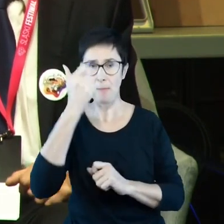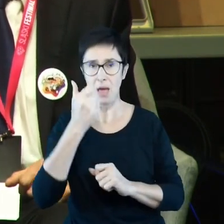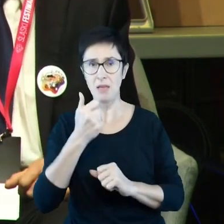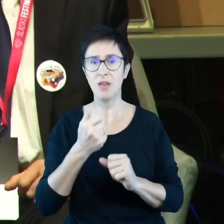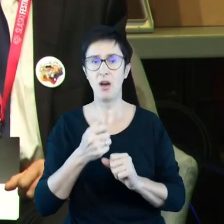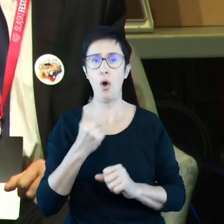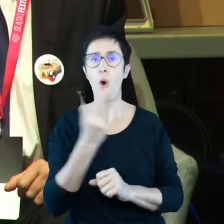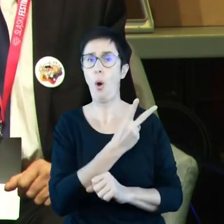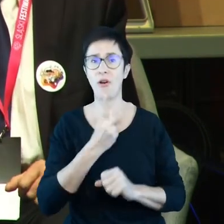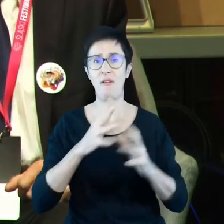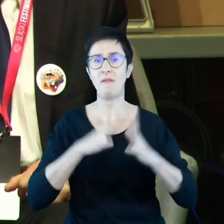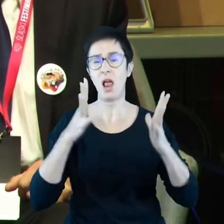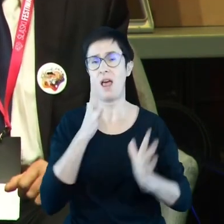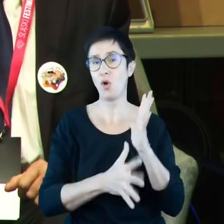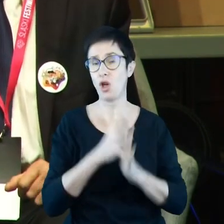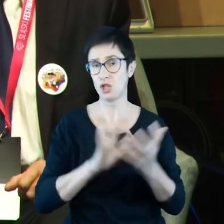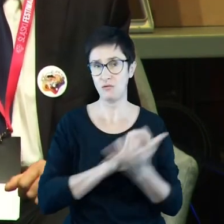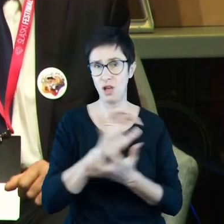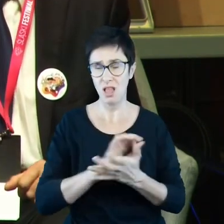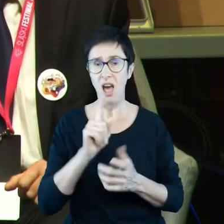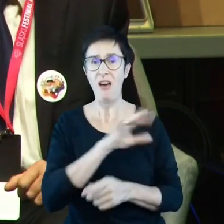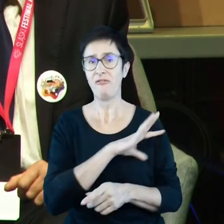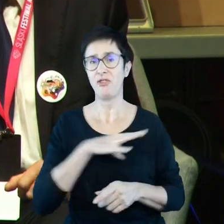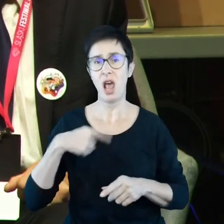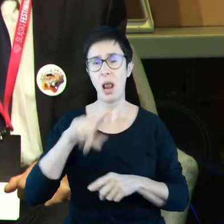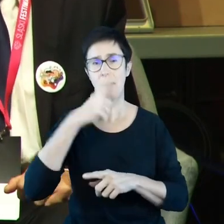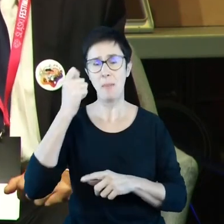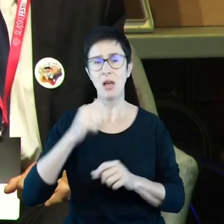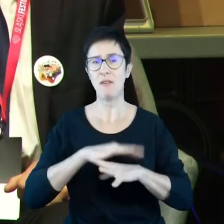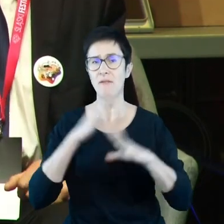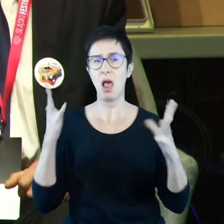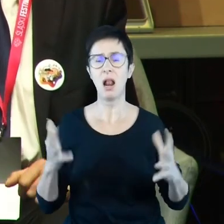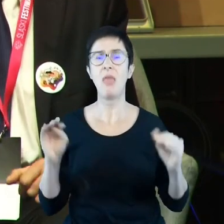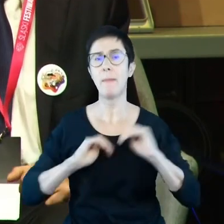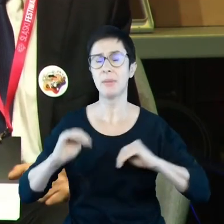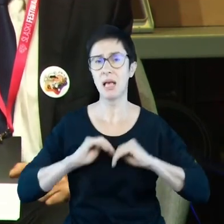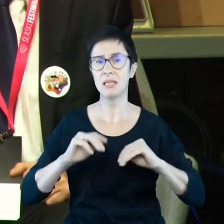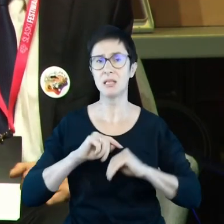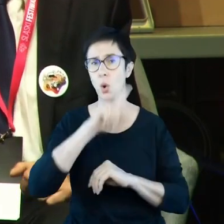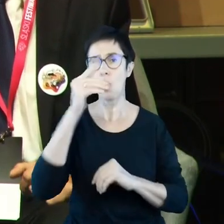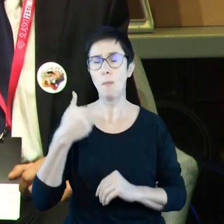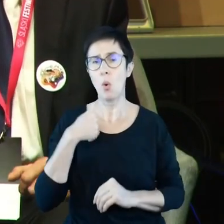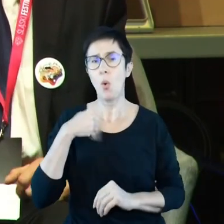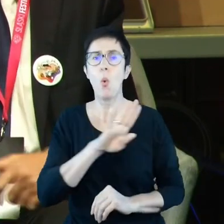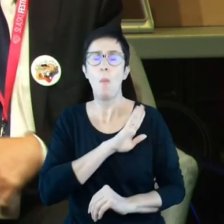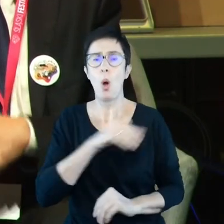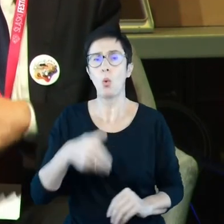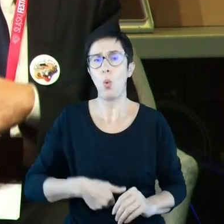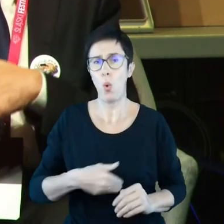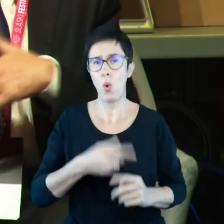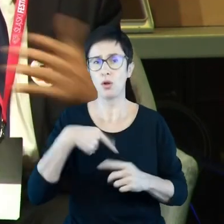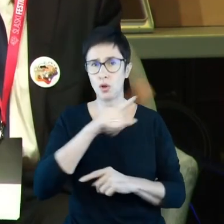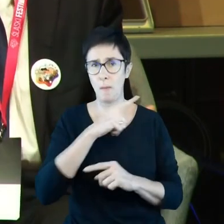wojny, a wielu z nich pamięta jeszcze Wielką Depresję, czyli czasy, kiedy ludzie umierali z głodu, kiedy